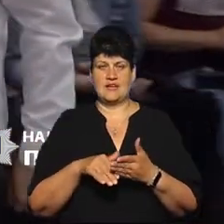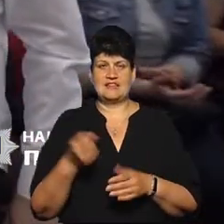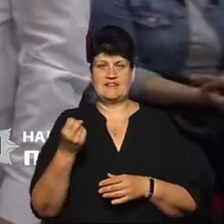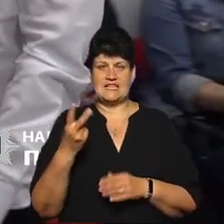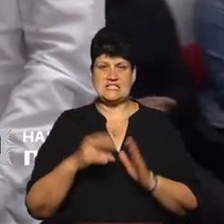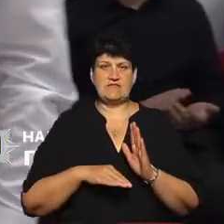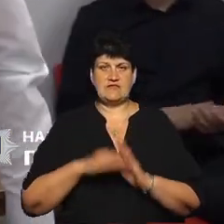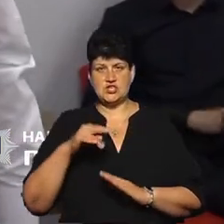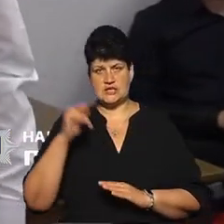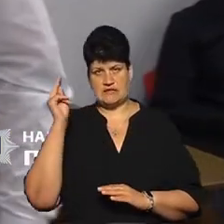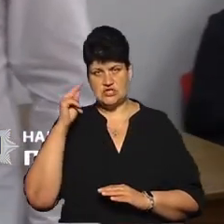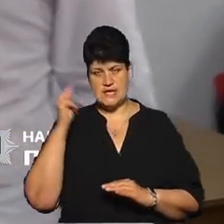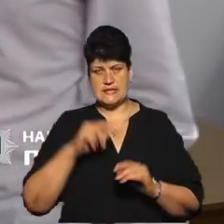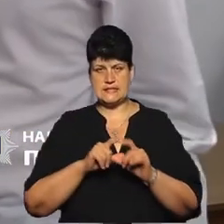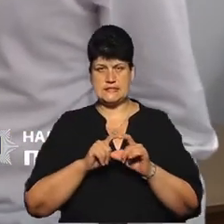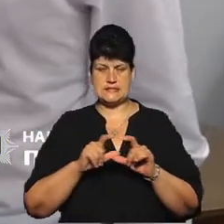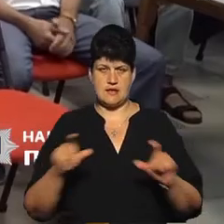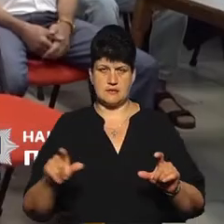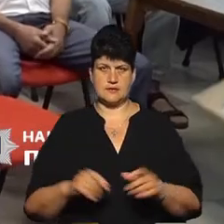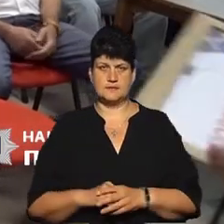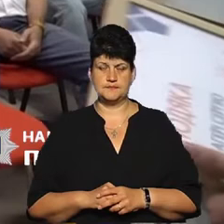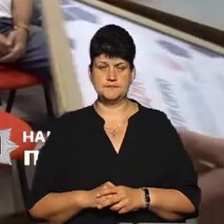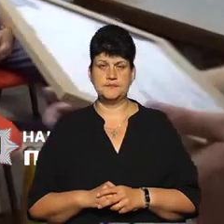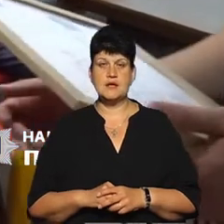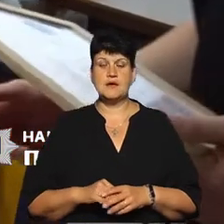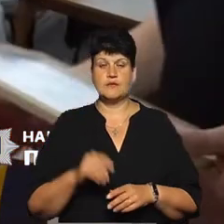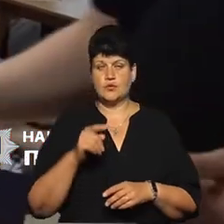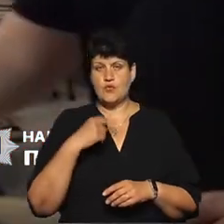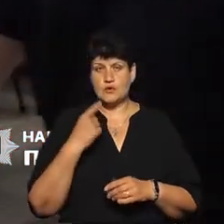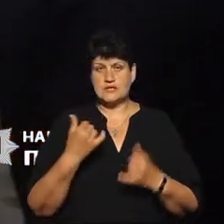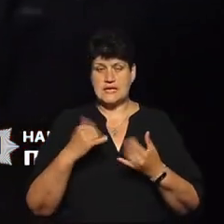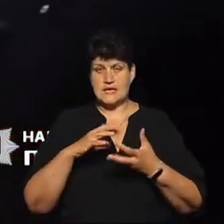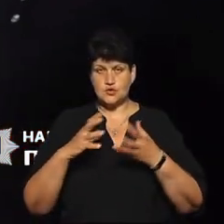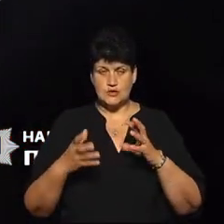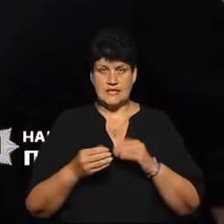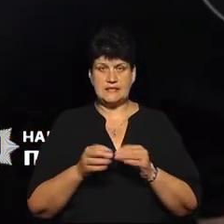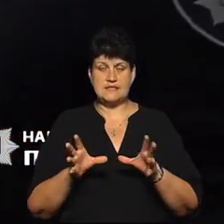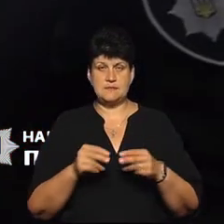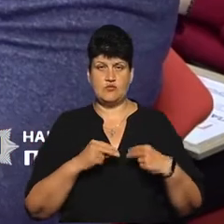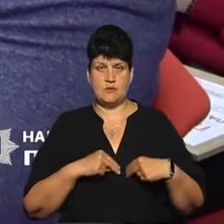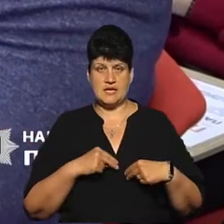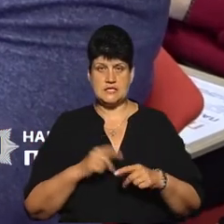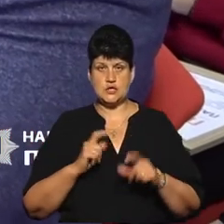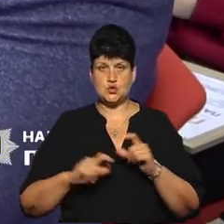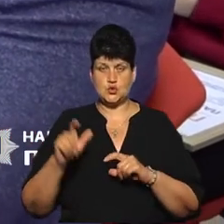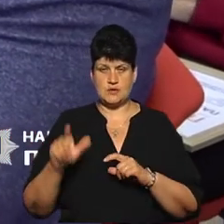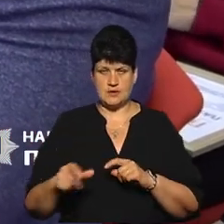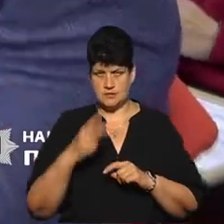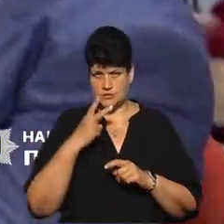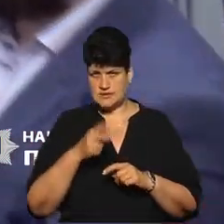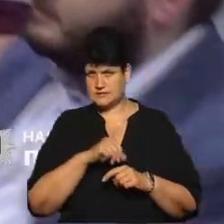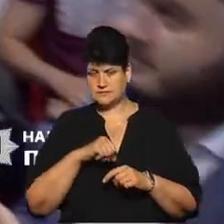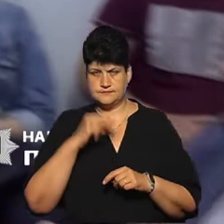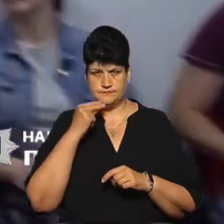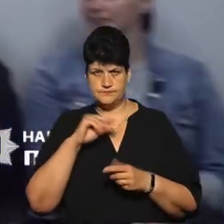начальник управління департаменту кіберполіції Євгеній Панченко. За його словами, за результатами співпраці студенти, які показали найвищі